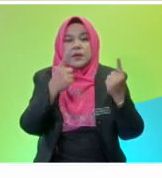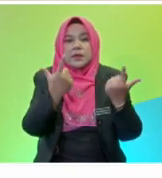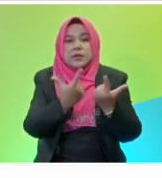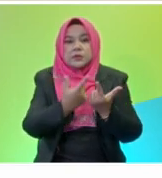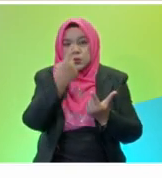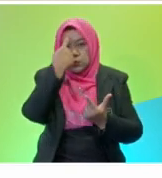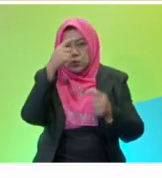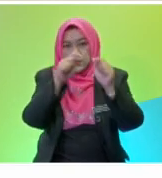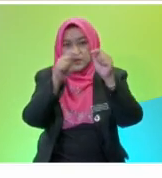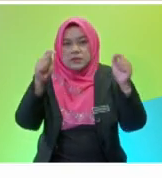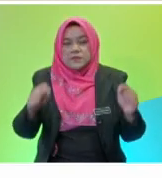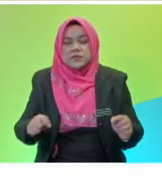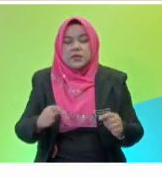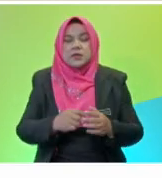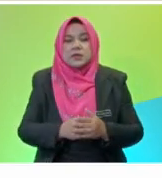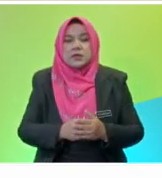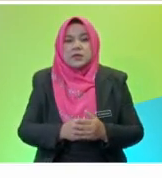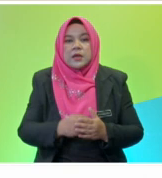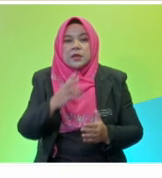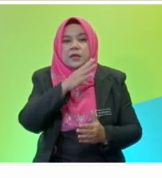itu kita menggunakan